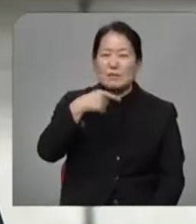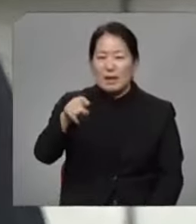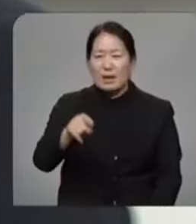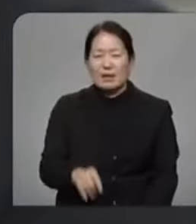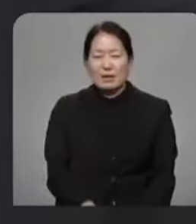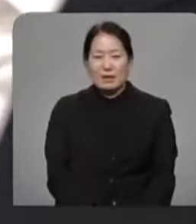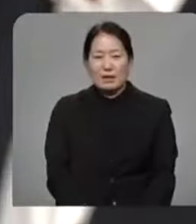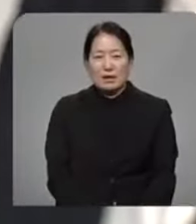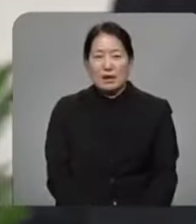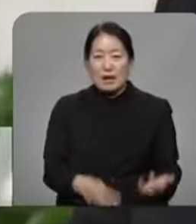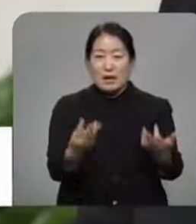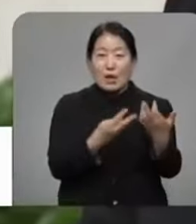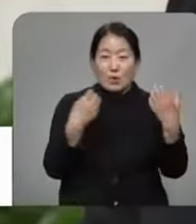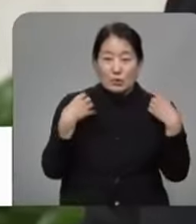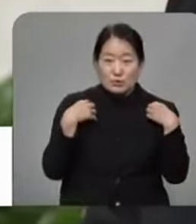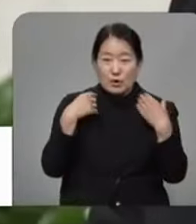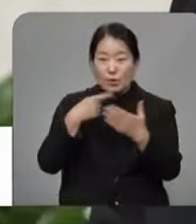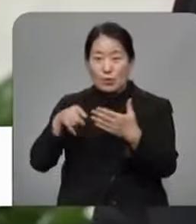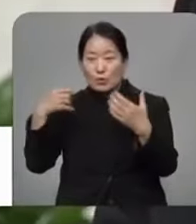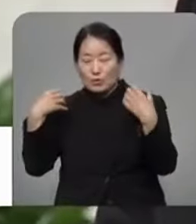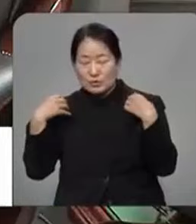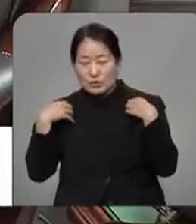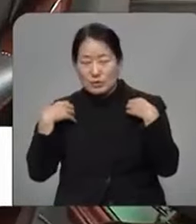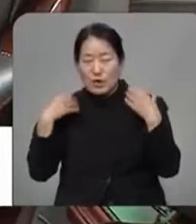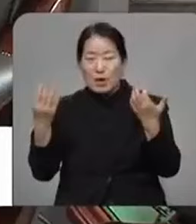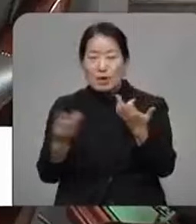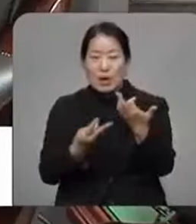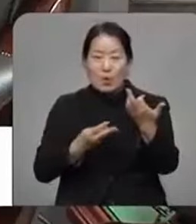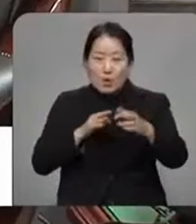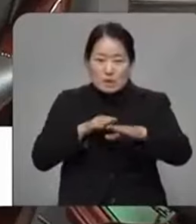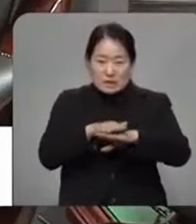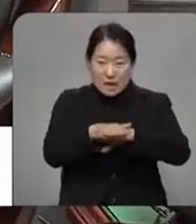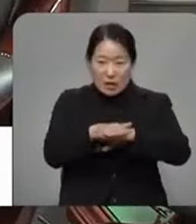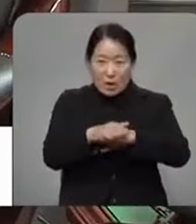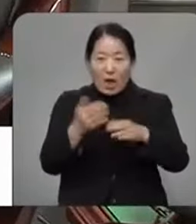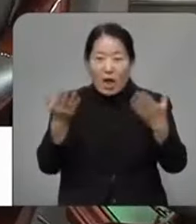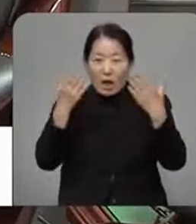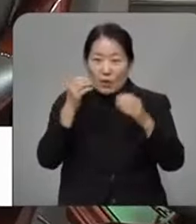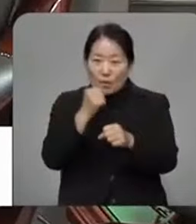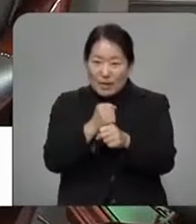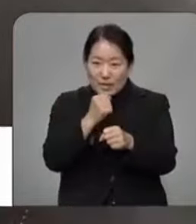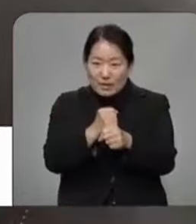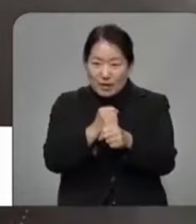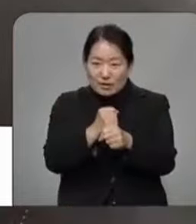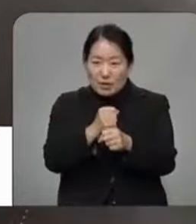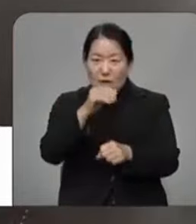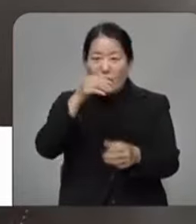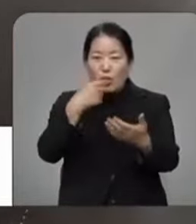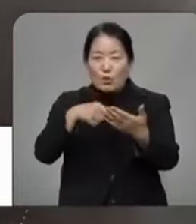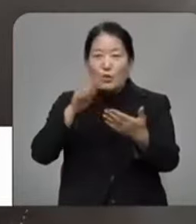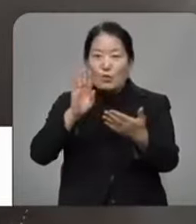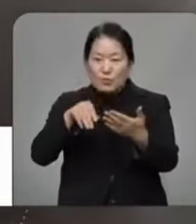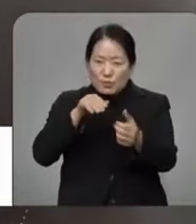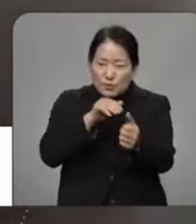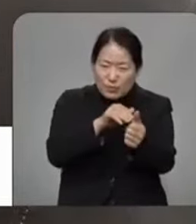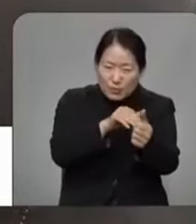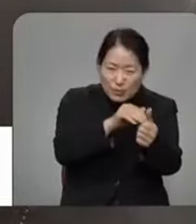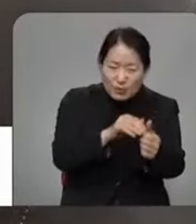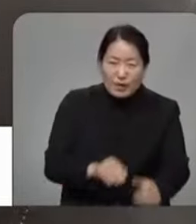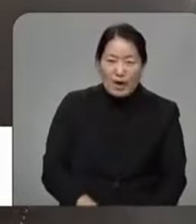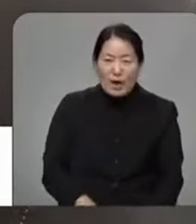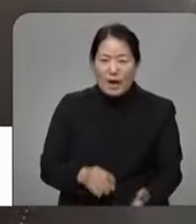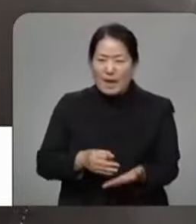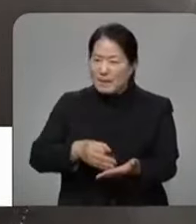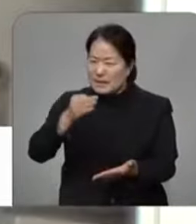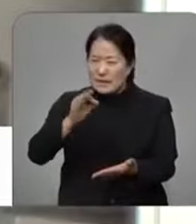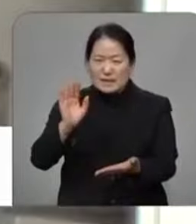강원도와 강원도 교육청은 일단 강원형 국제학교로 교육부를 설득할 계획입니다 비싼 교육비를 내리고 사회적